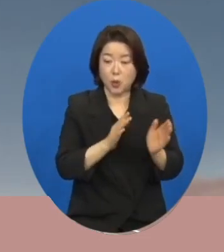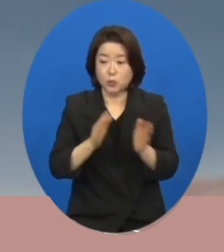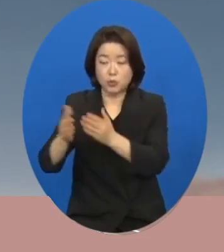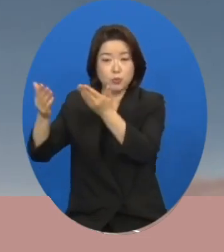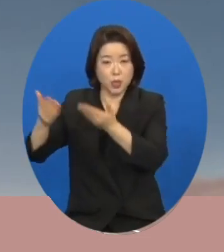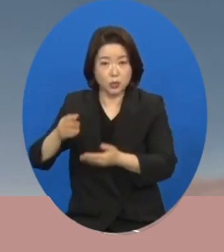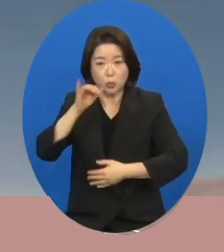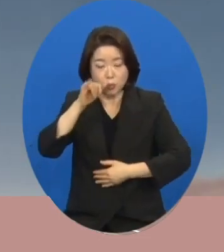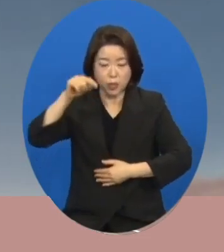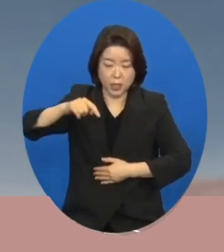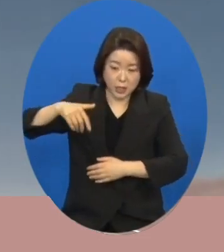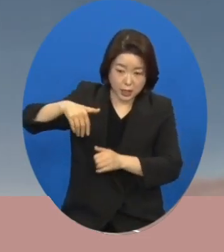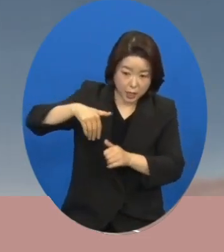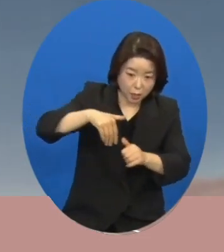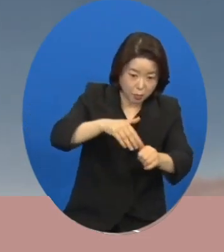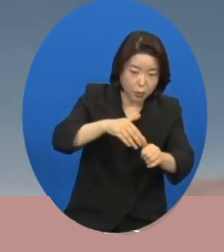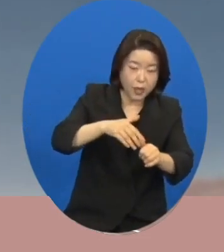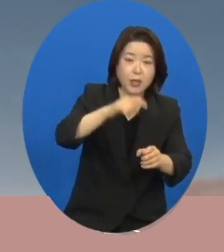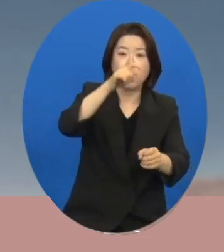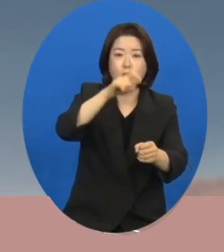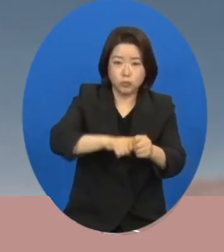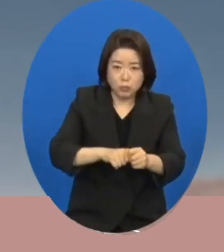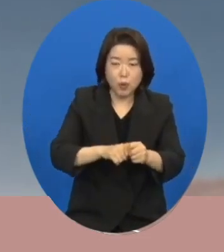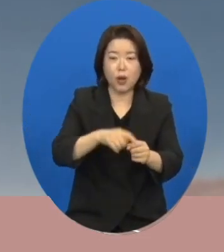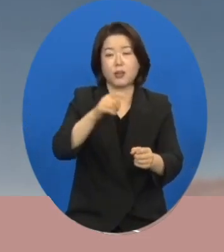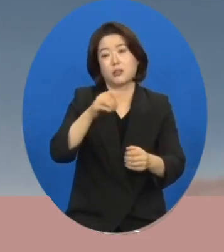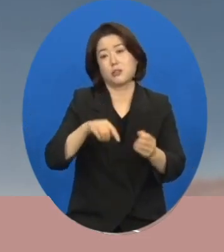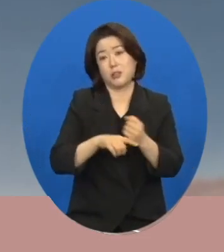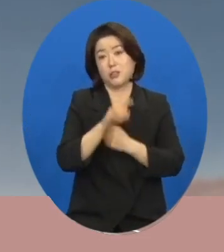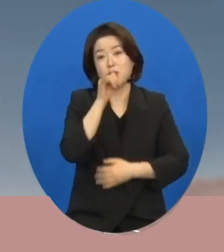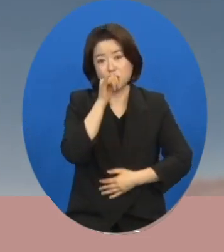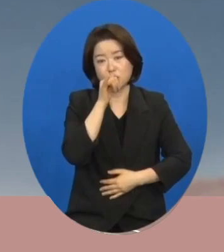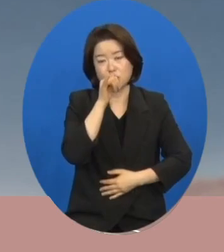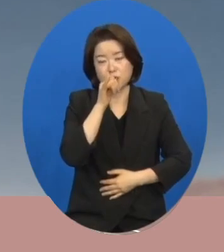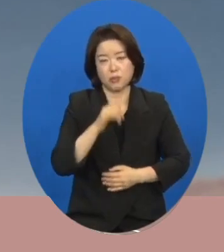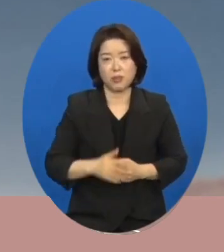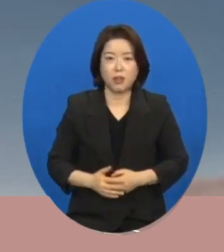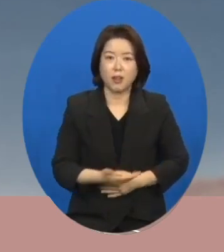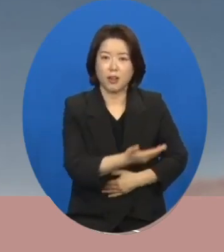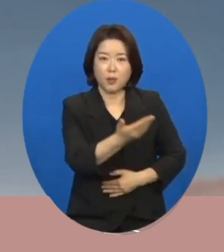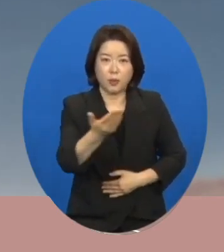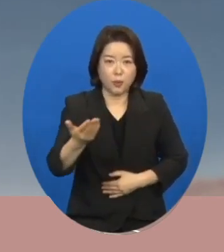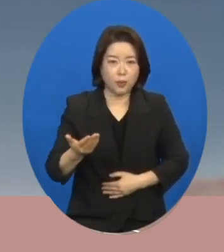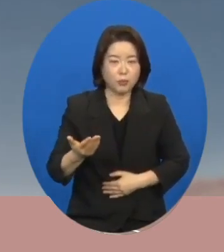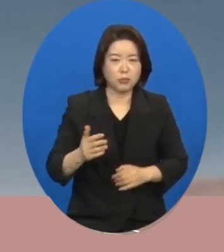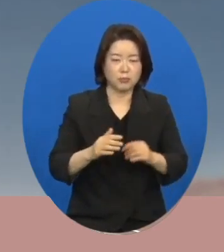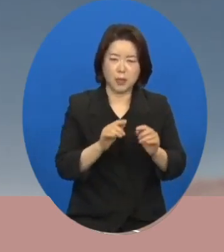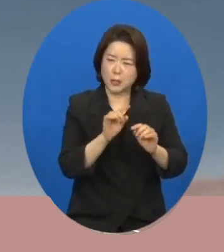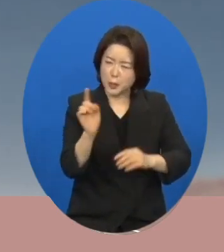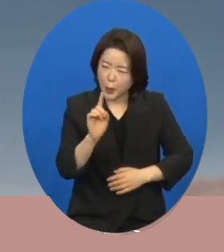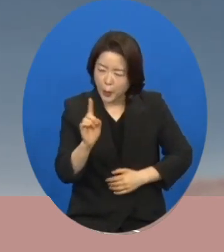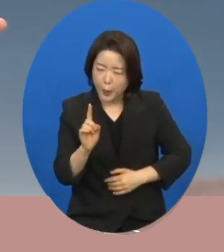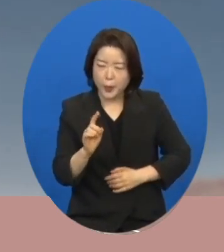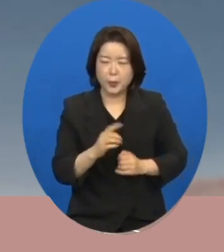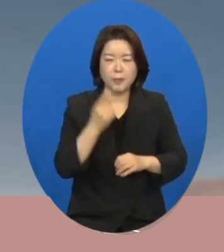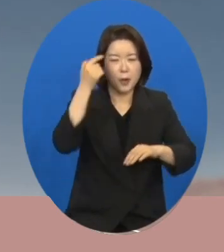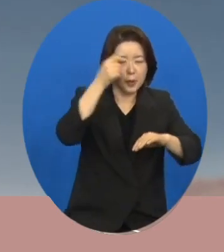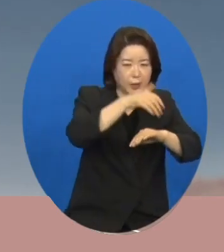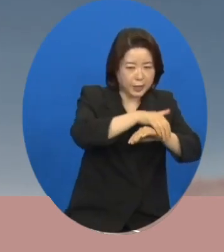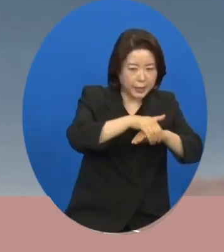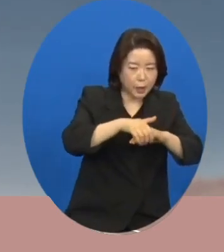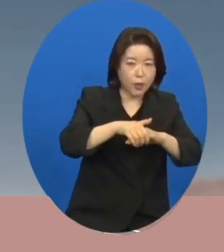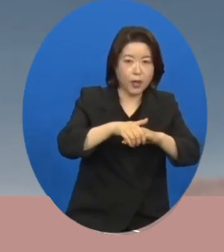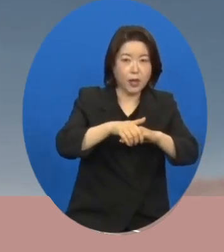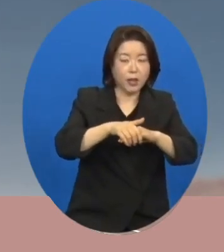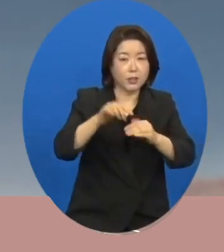땅이 우리를 보내 주신 분명한 목적과 뜻이 있습니다 여러분들의 그 모든 계획 가운데 살아가고